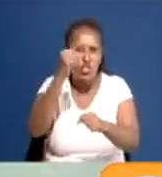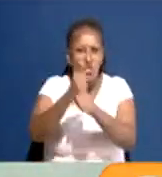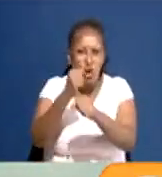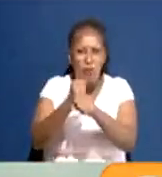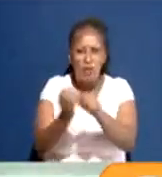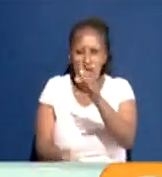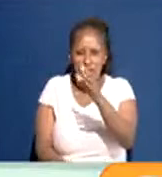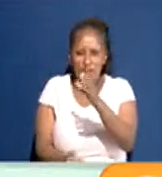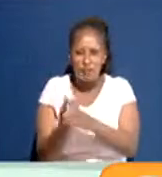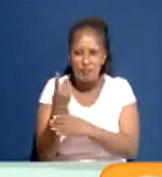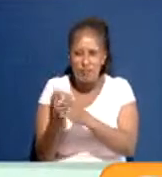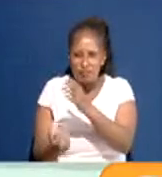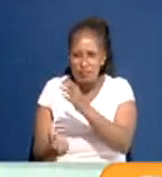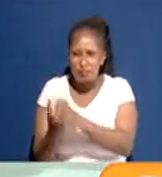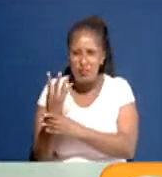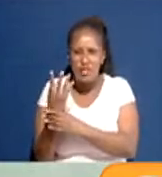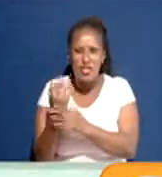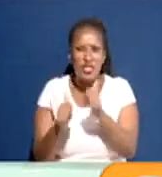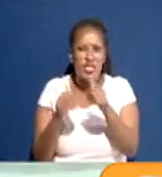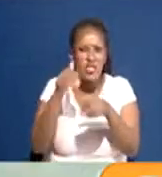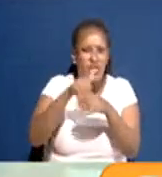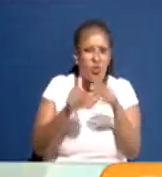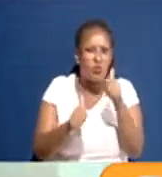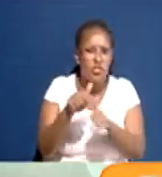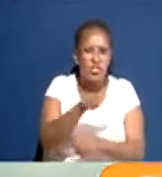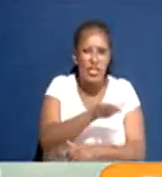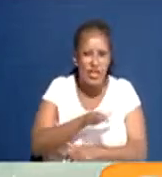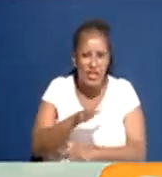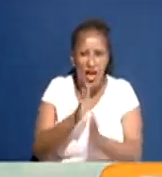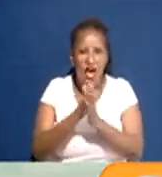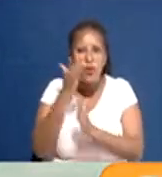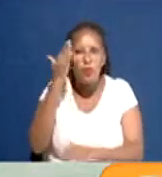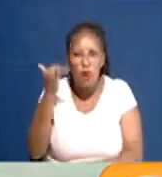going to create in which sector and for what reason.